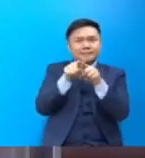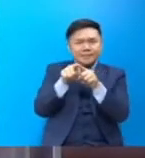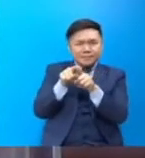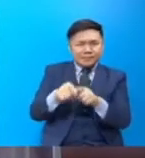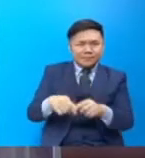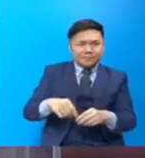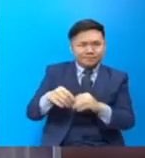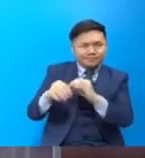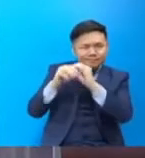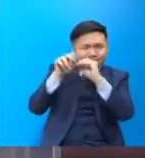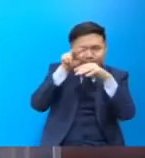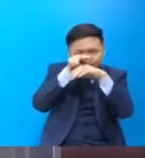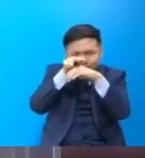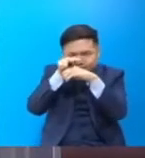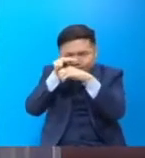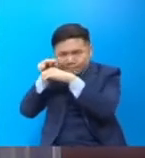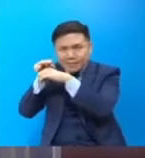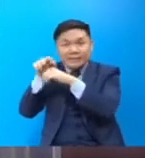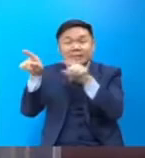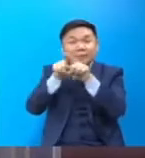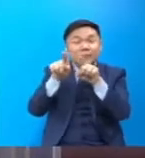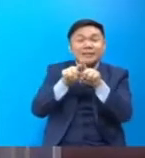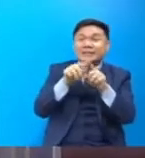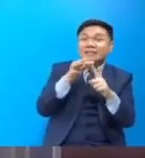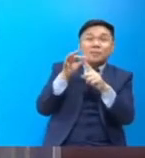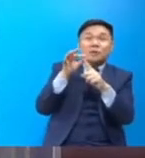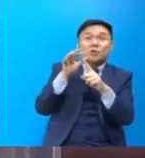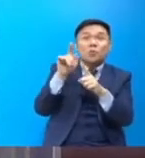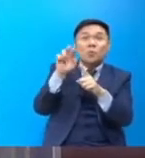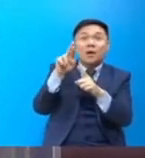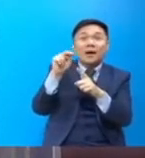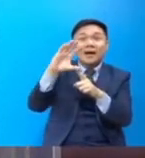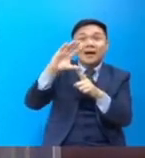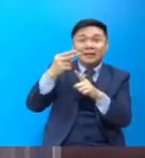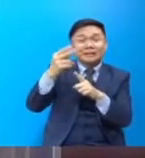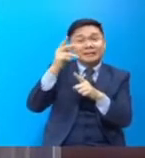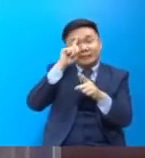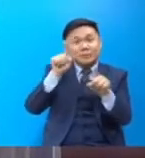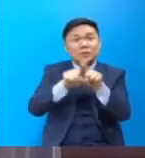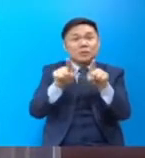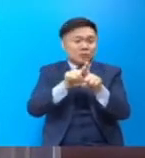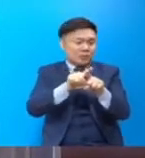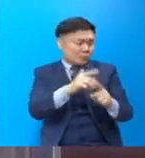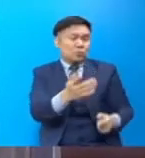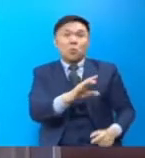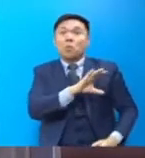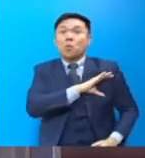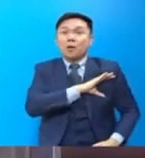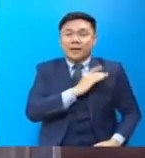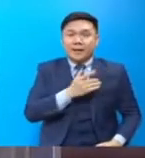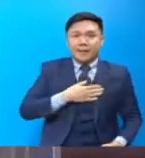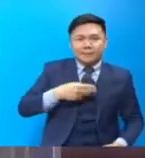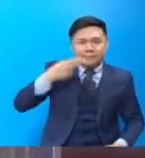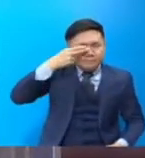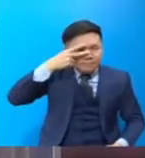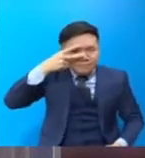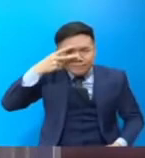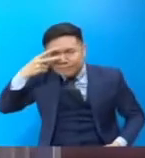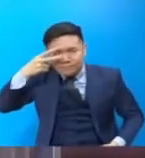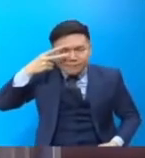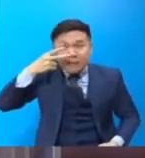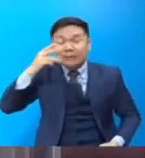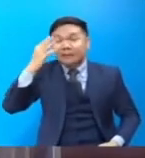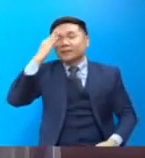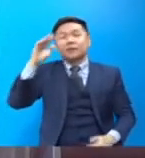monospace brand dalam polis dia mesti ada dan kebanyakan kita tak sedap polisi-polisi yang spesial Brazil